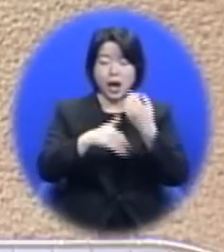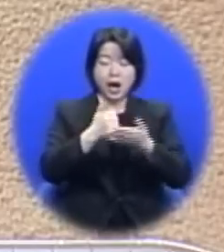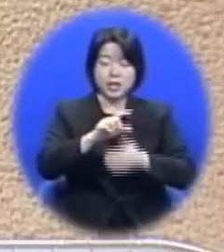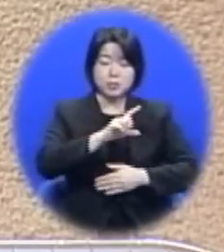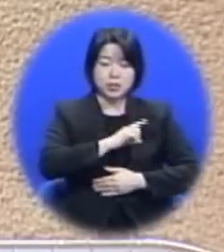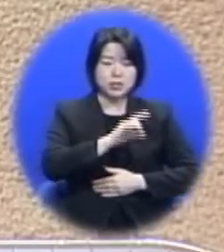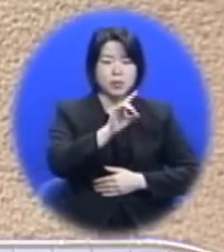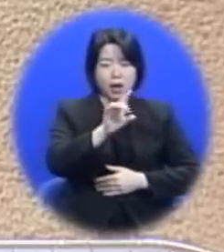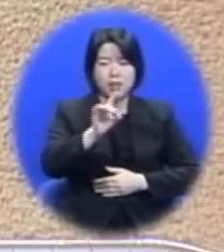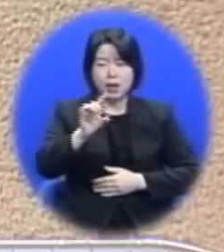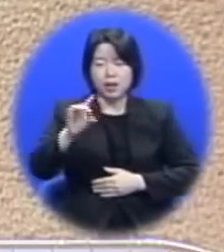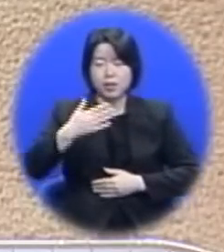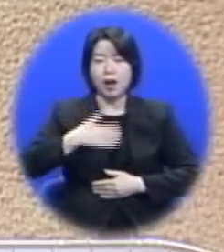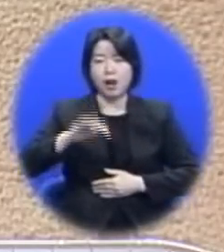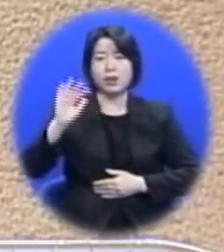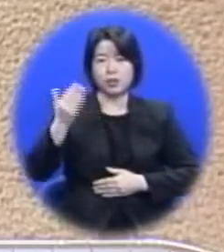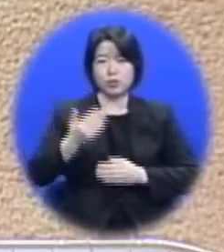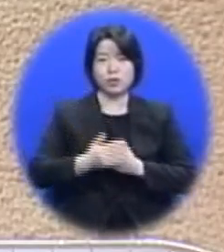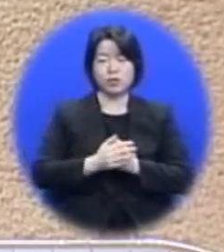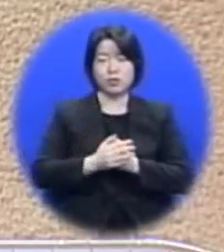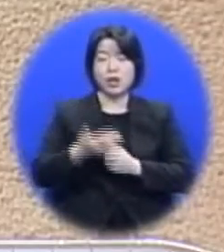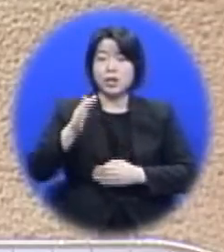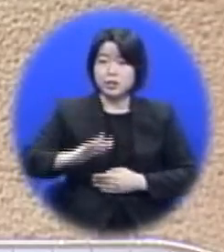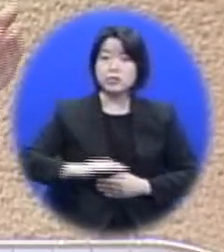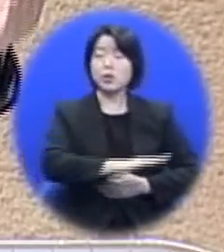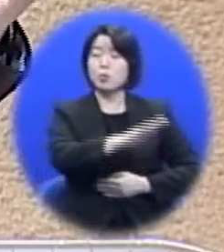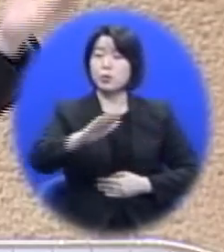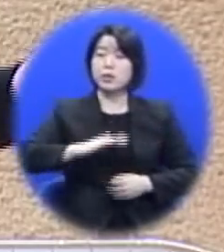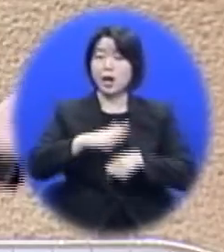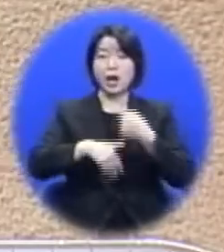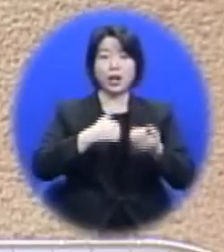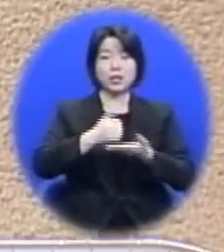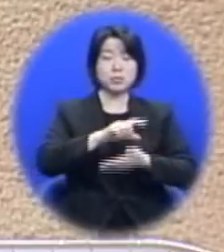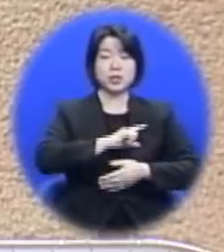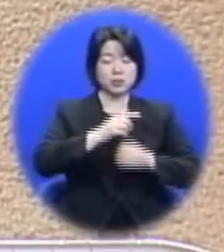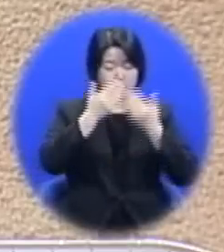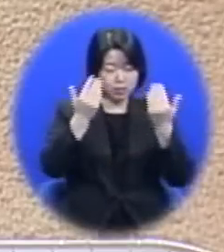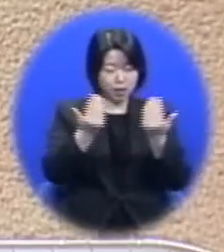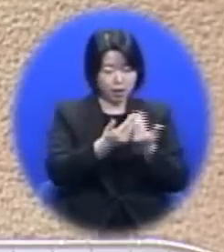거죠. 그런데 우리는 이렇게 하나님의 이름을 다 압니다.